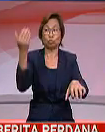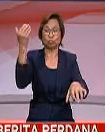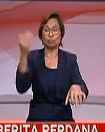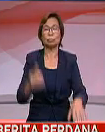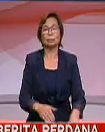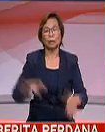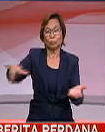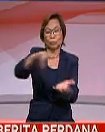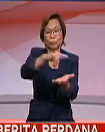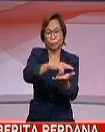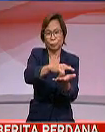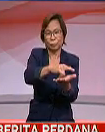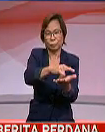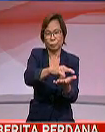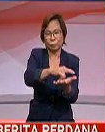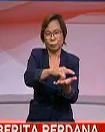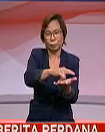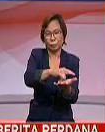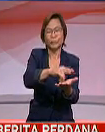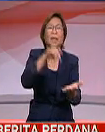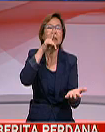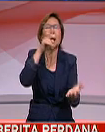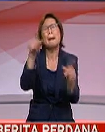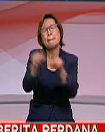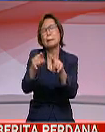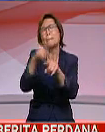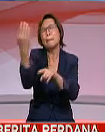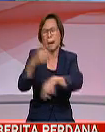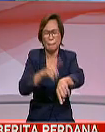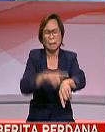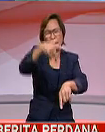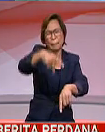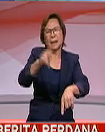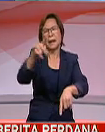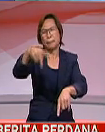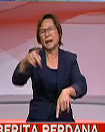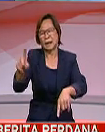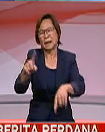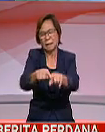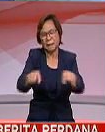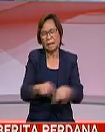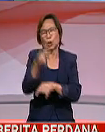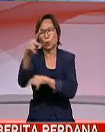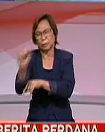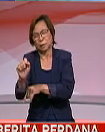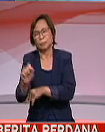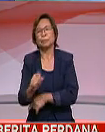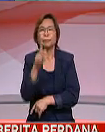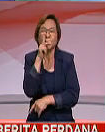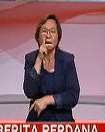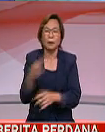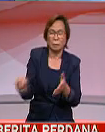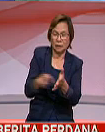di lapangan terbang Sultan Abdul Halim beroperasi seperti biasa dalam tempoh tiket editan takbiran di daerah kota Star Kedah